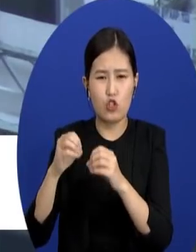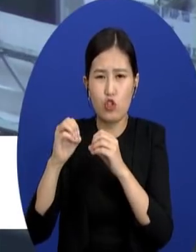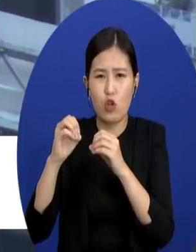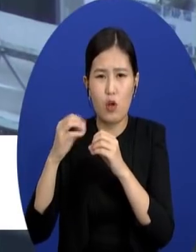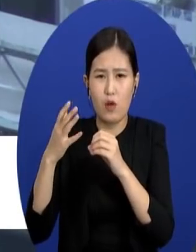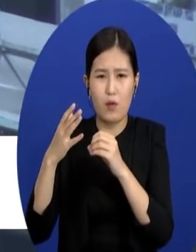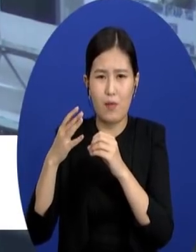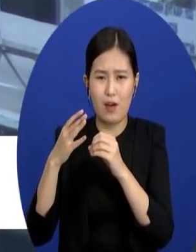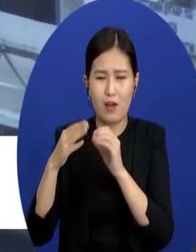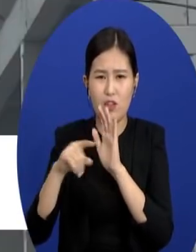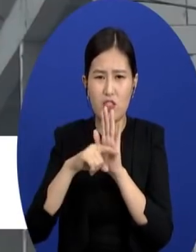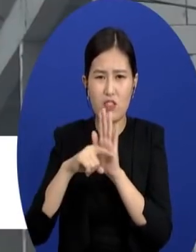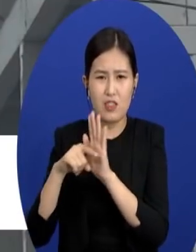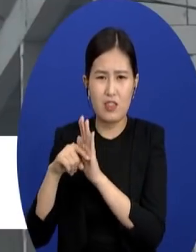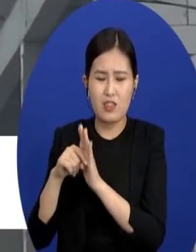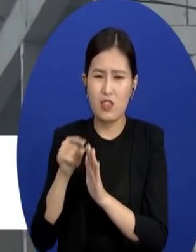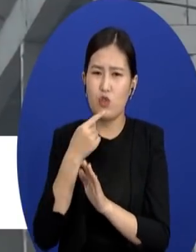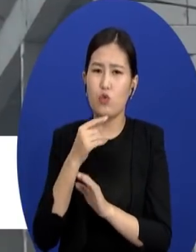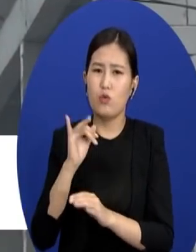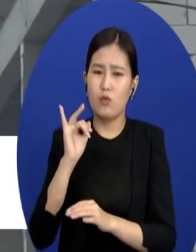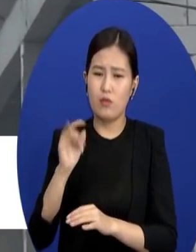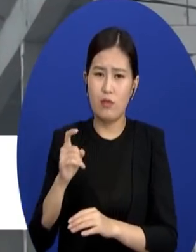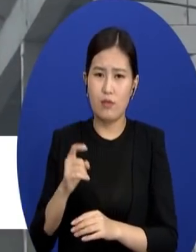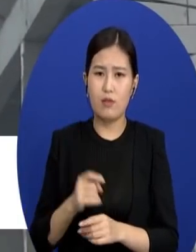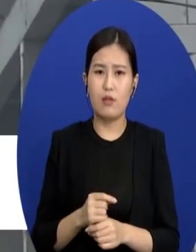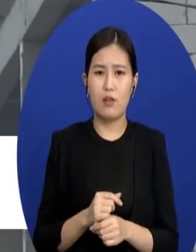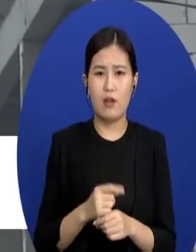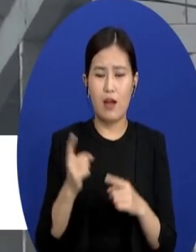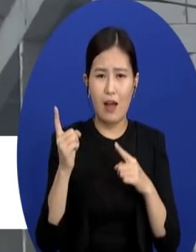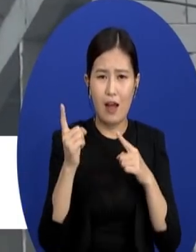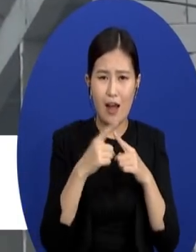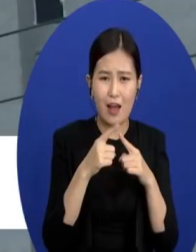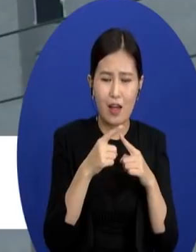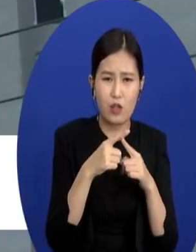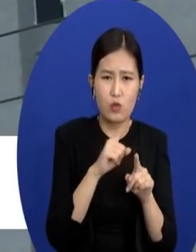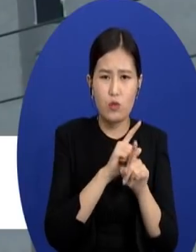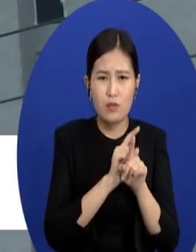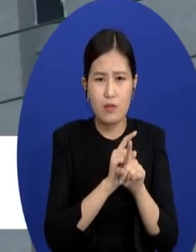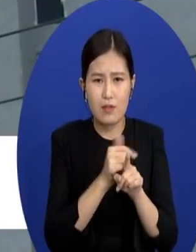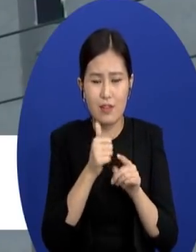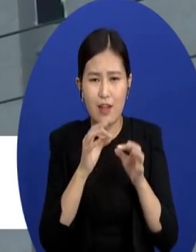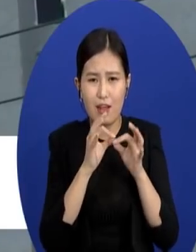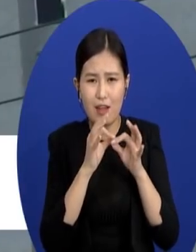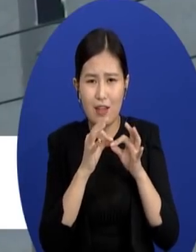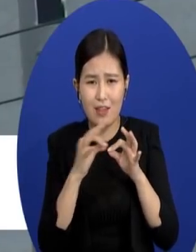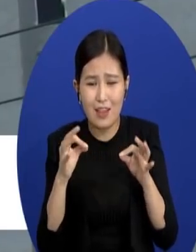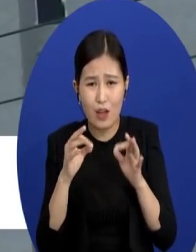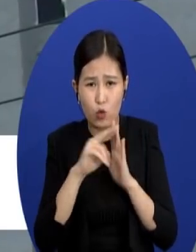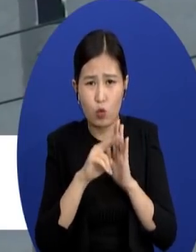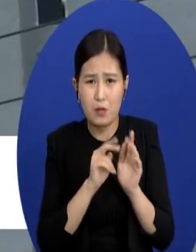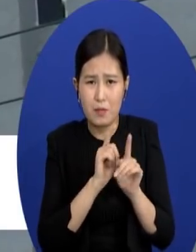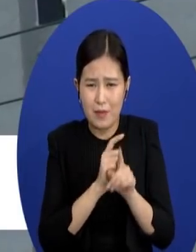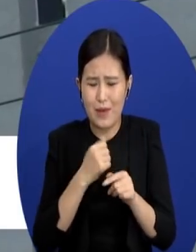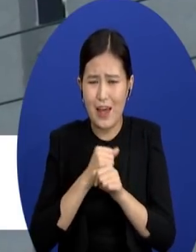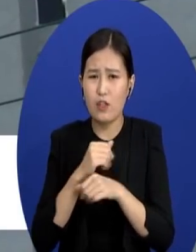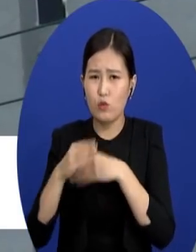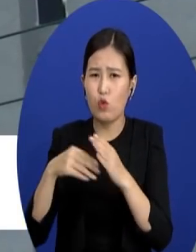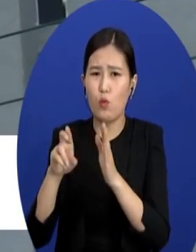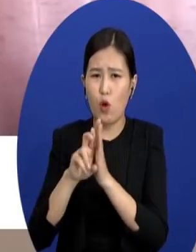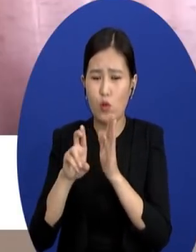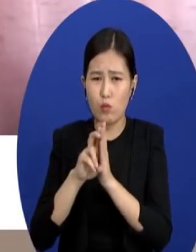гэлээ. Хатуу хөл хорионы энэ үед компаниуд халдвар хамгааллын дэглэмээ сахиад үйл ажиллагаагаа эхлүүлэх бүрэн боломжтой байна гэж хэлж байгаа юм.